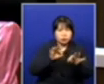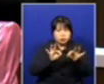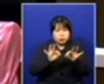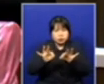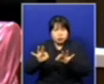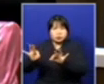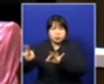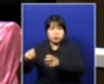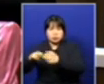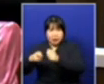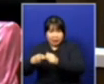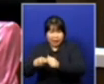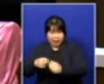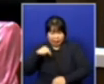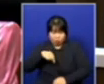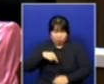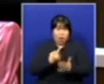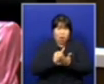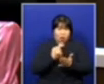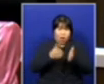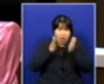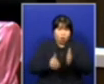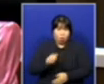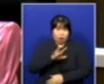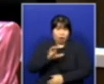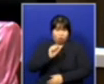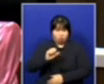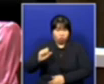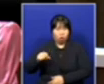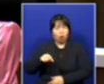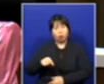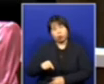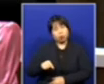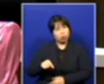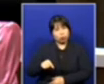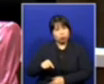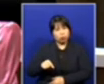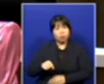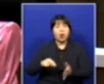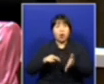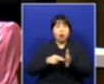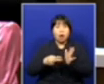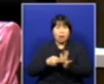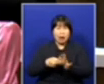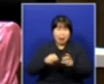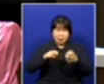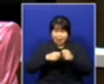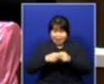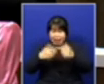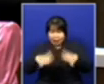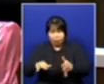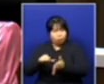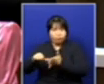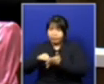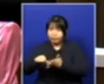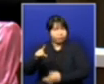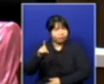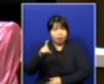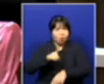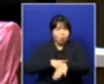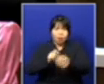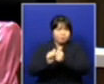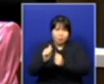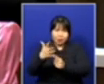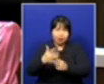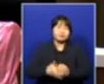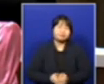น500กว่าคนนั่งในนี้จะทักท้วงได้ป่านนั้นกว่าผีจะเน่าโรงก็ผุเหมือนกันท่านประธานครับนี่ฮะที่มาของ